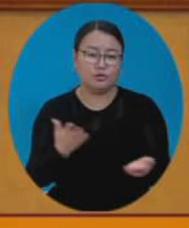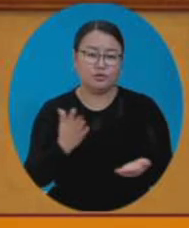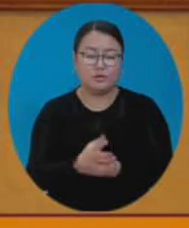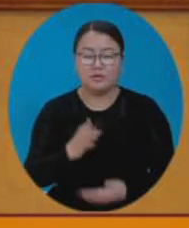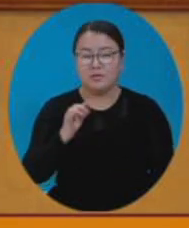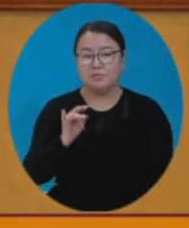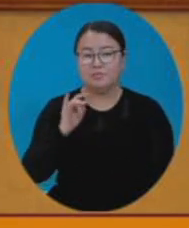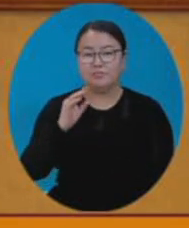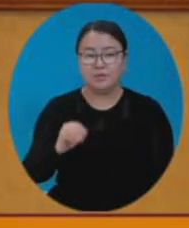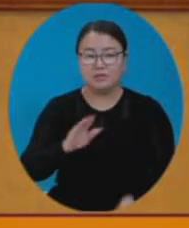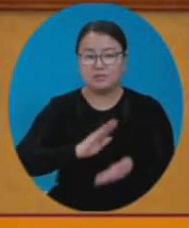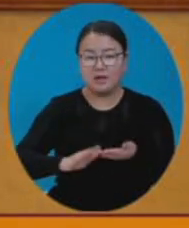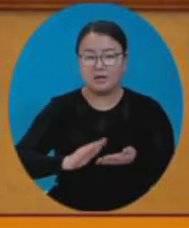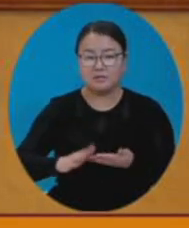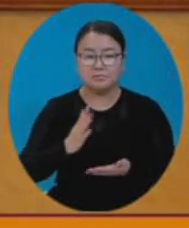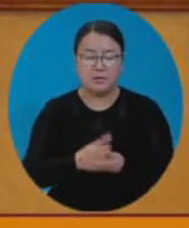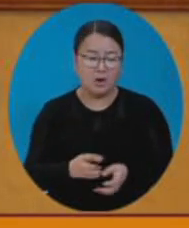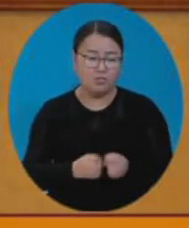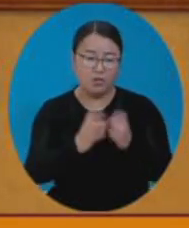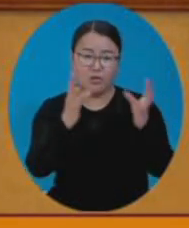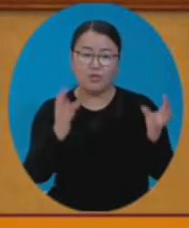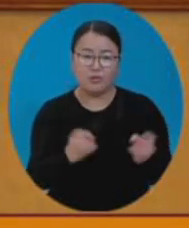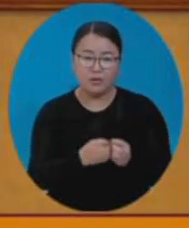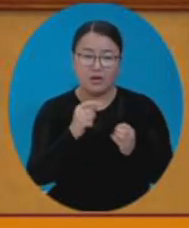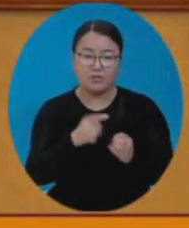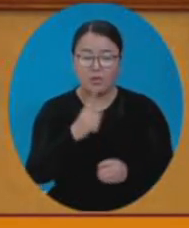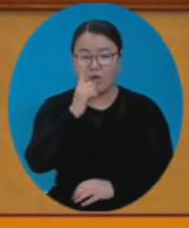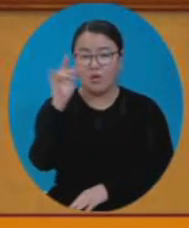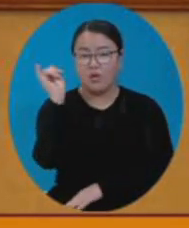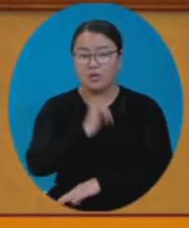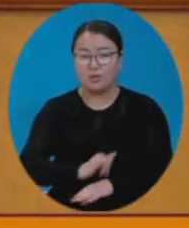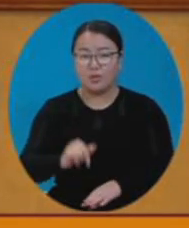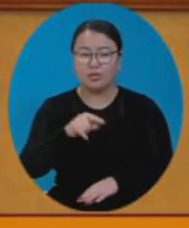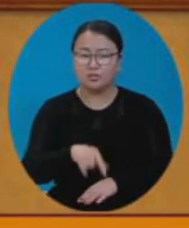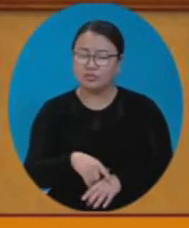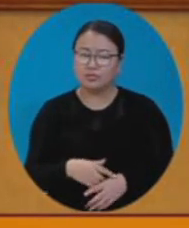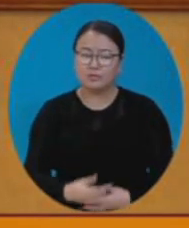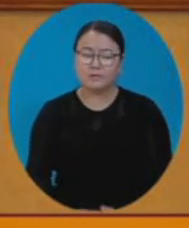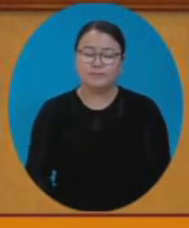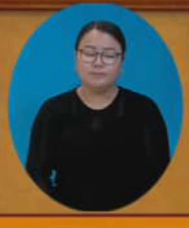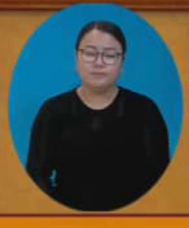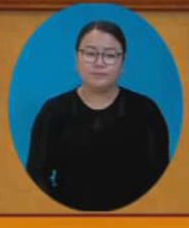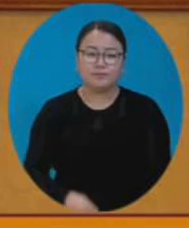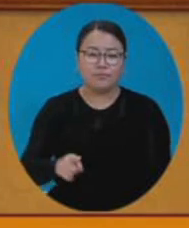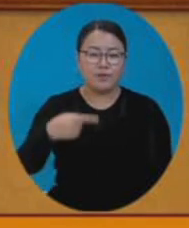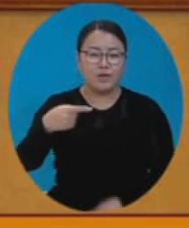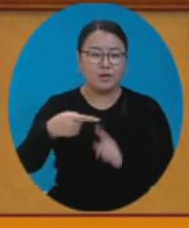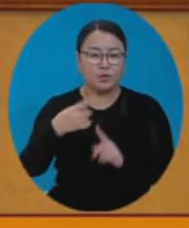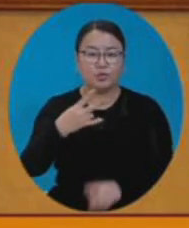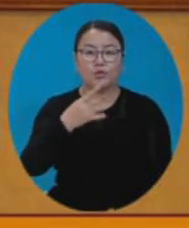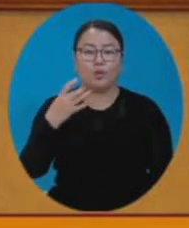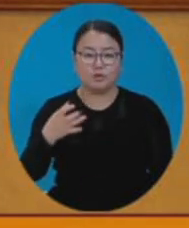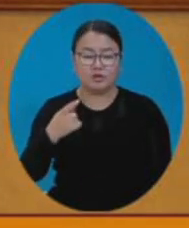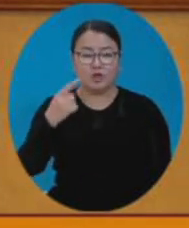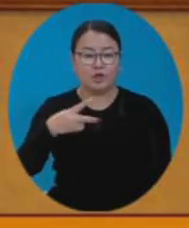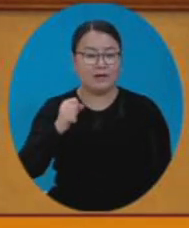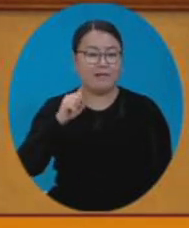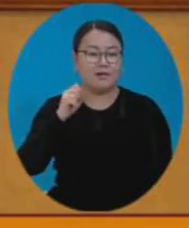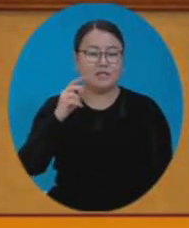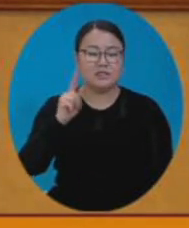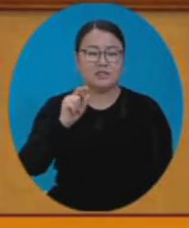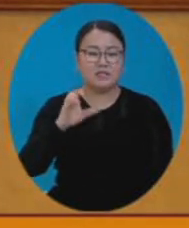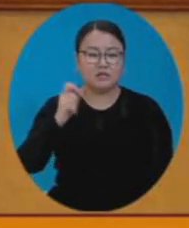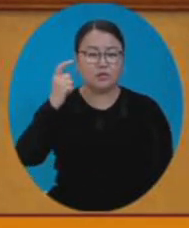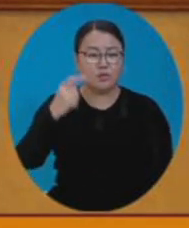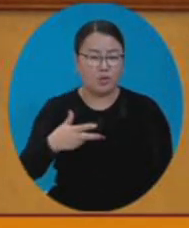виржээр арилжаалагдах бүтээгдэхүүн за Монгол улсын хэмжээнд бол одоо нэг номерт бол нүүрс за зис алт гэх мэт том одоо